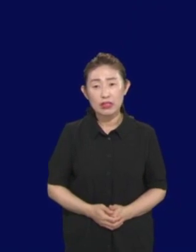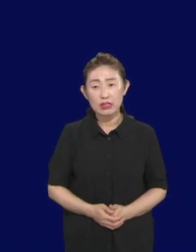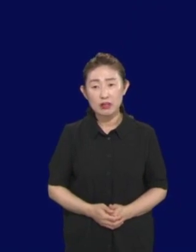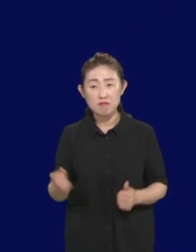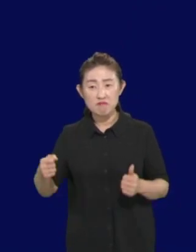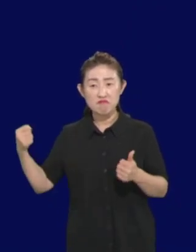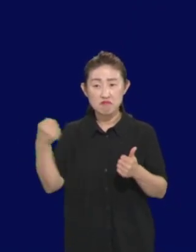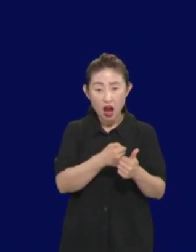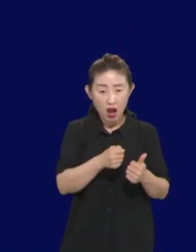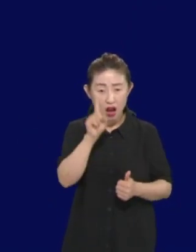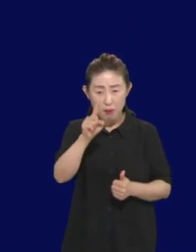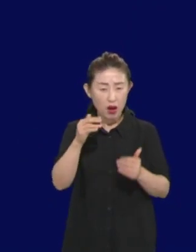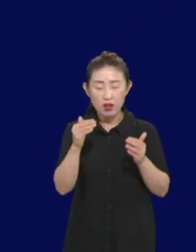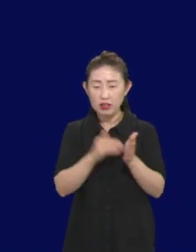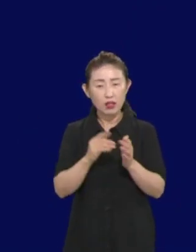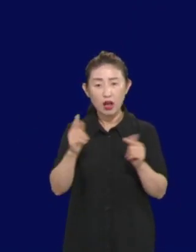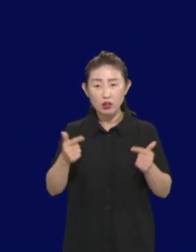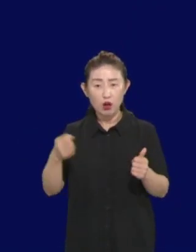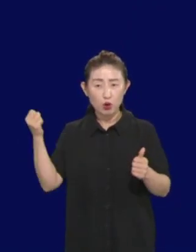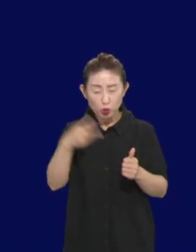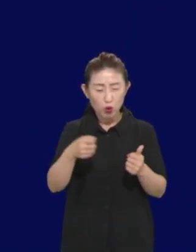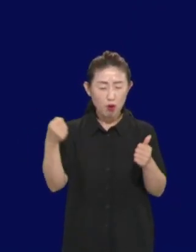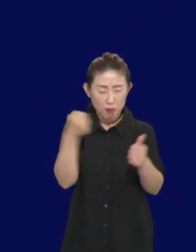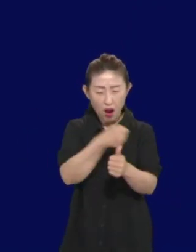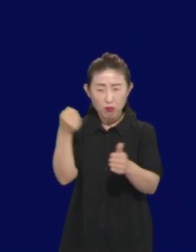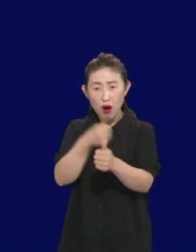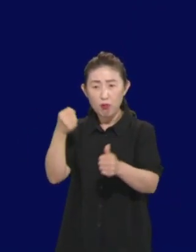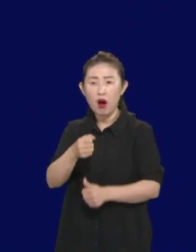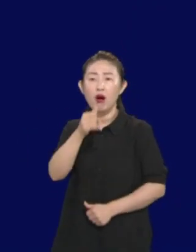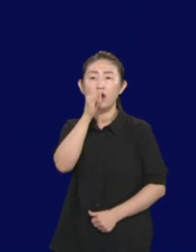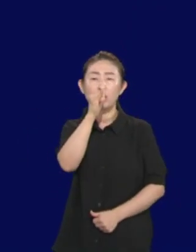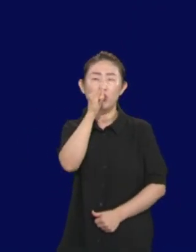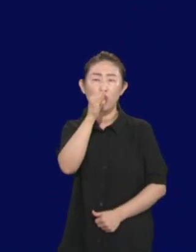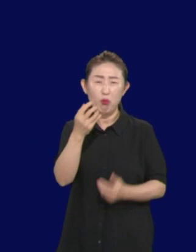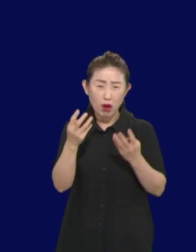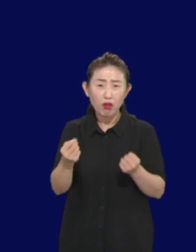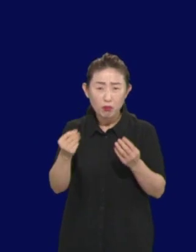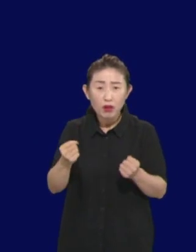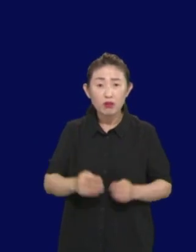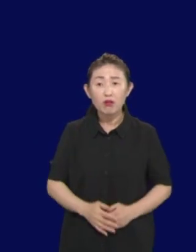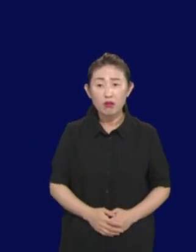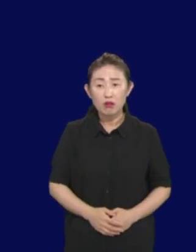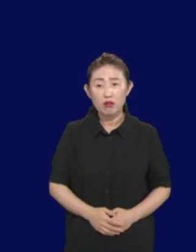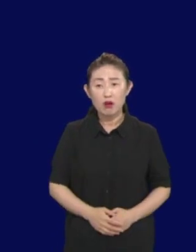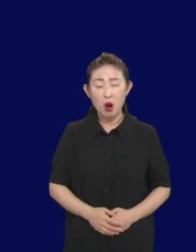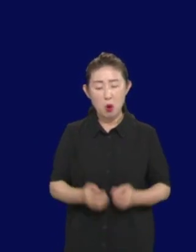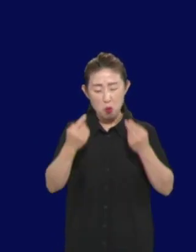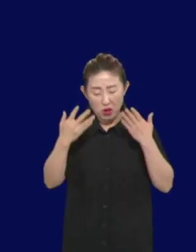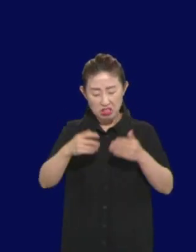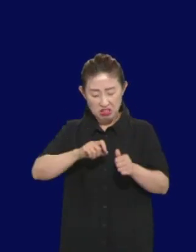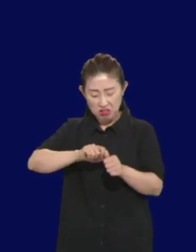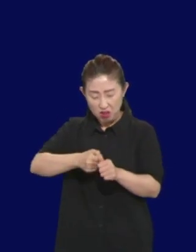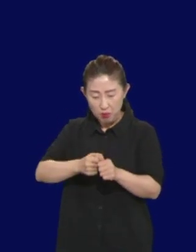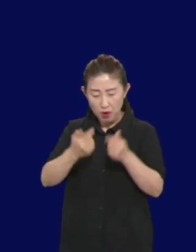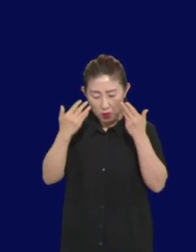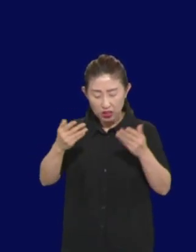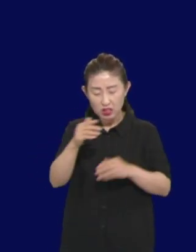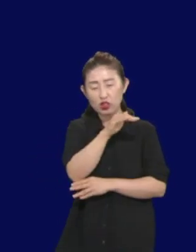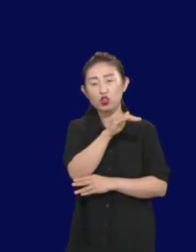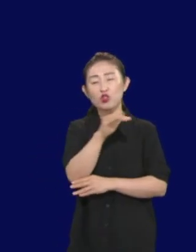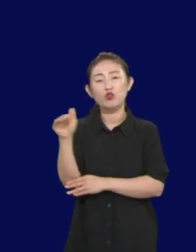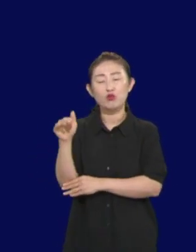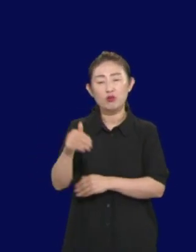학생이 한 번에 그치지 않고 또 다른 가해가 이루어지는 경향이 많이 있는데요. 이에 따라서 그 엄중하고도 명확한